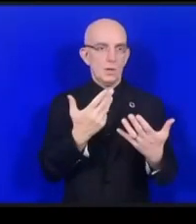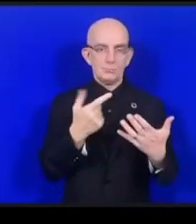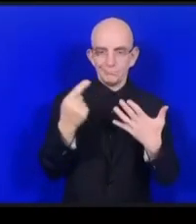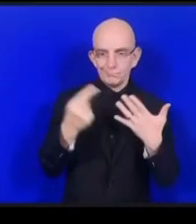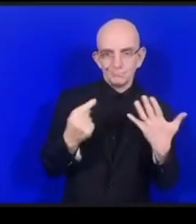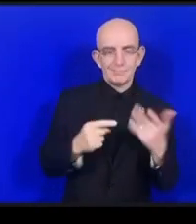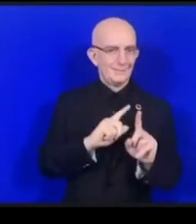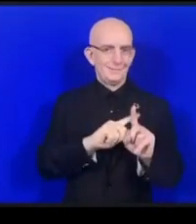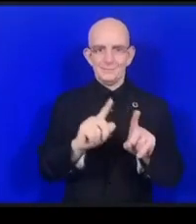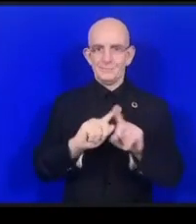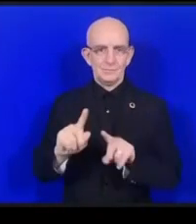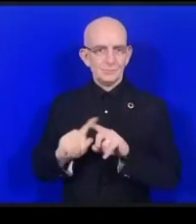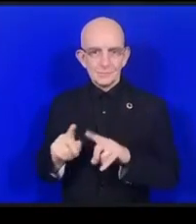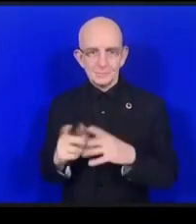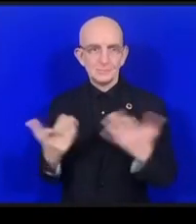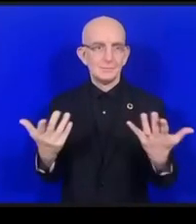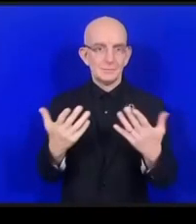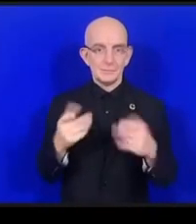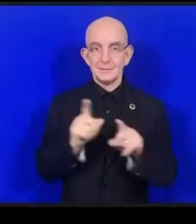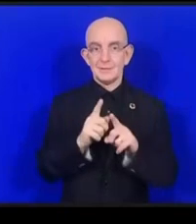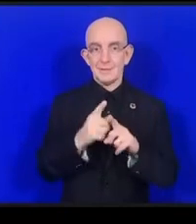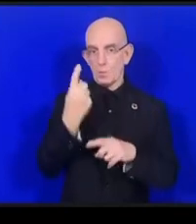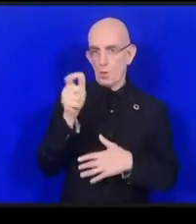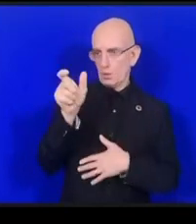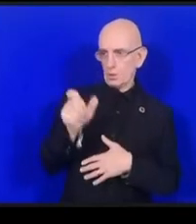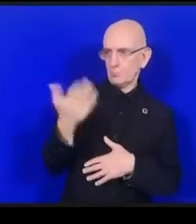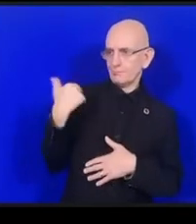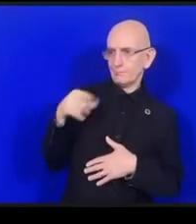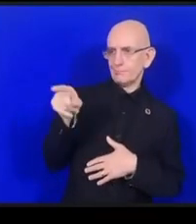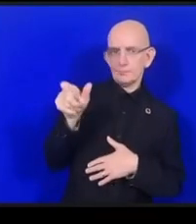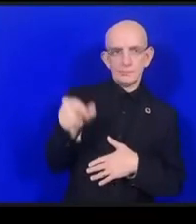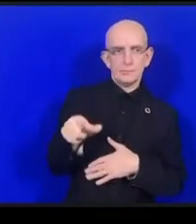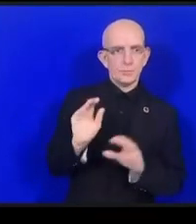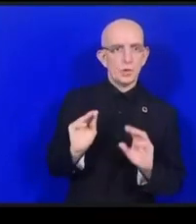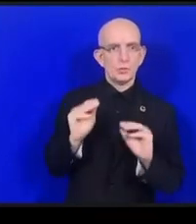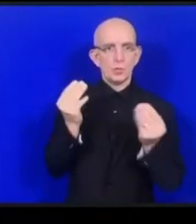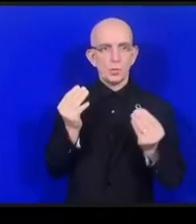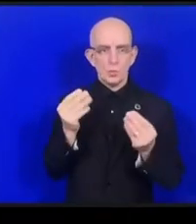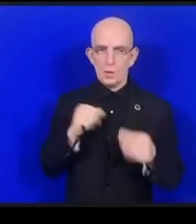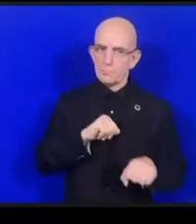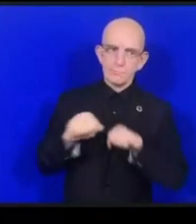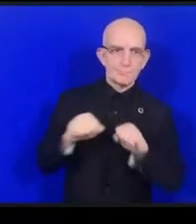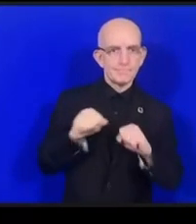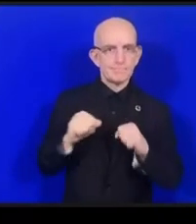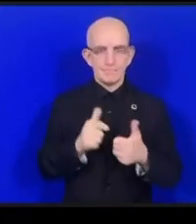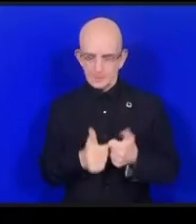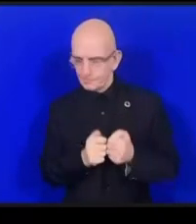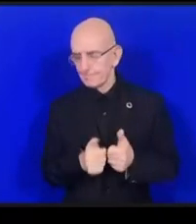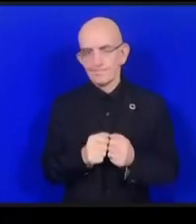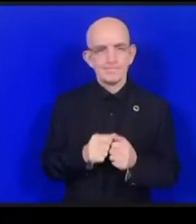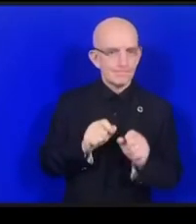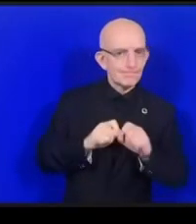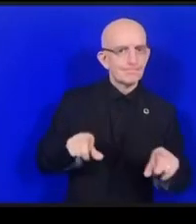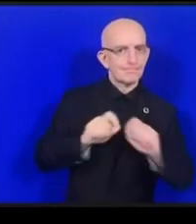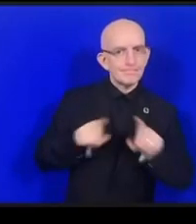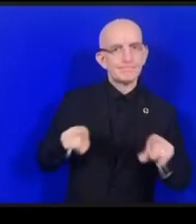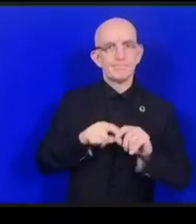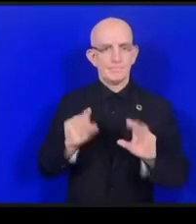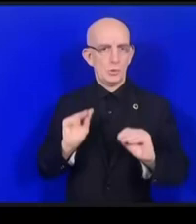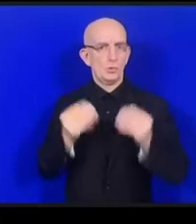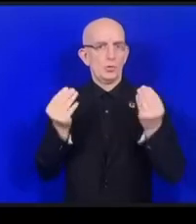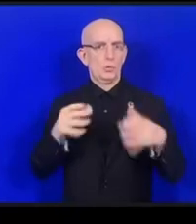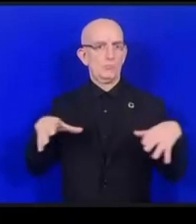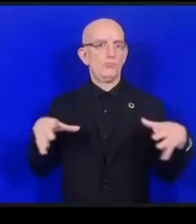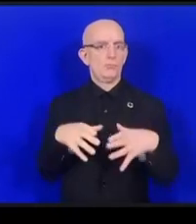работа сегодня мы видим как молодёжь активно пользуется интернетом и